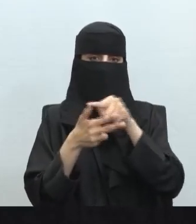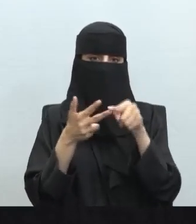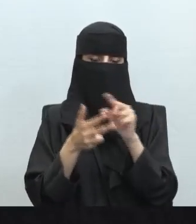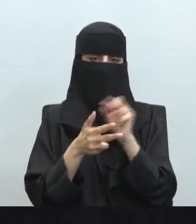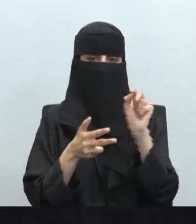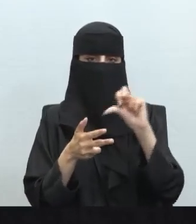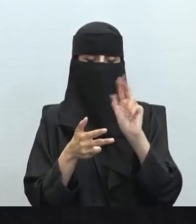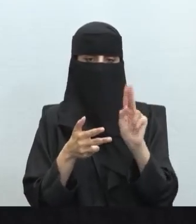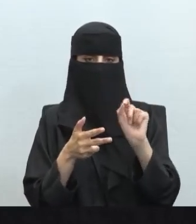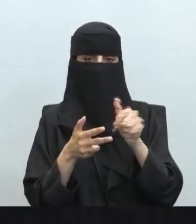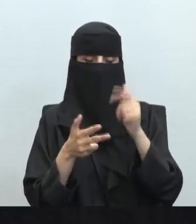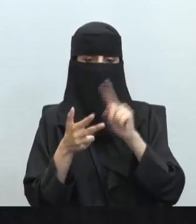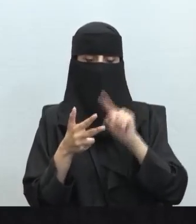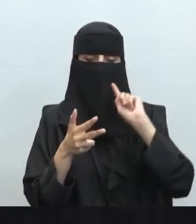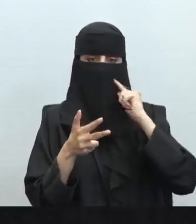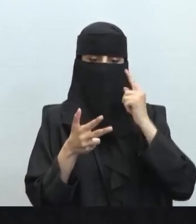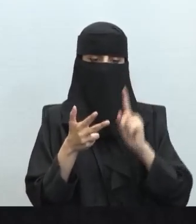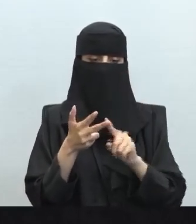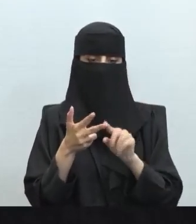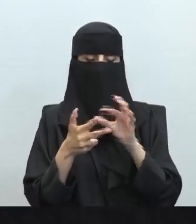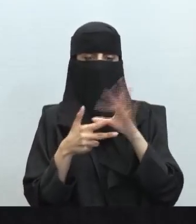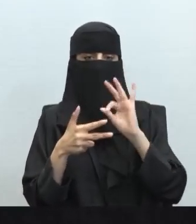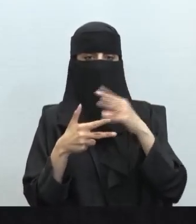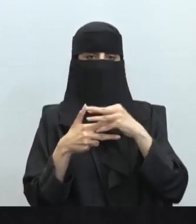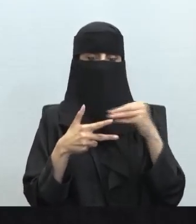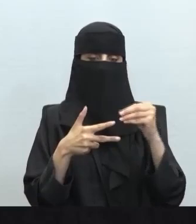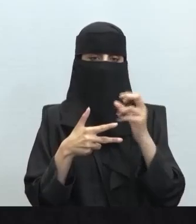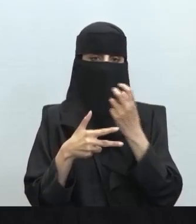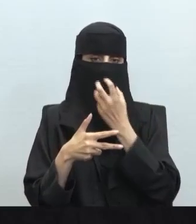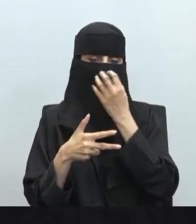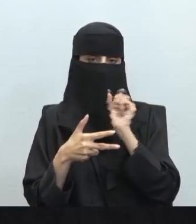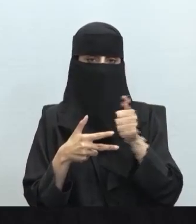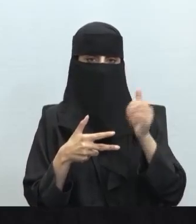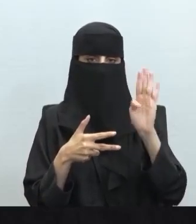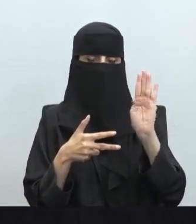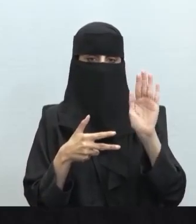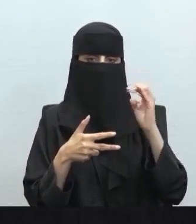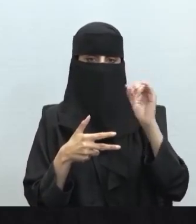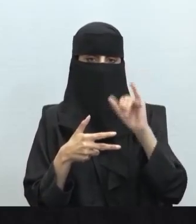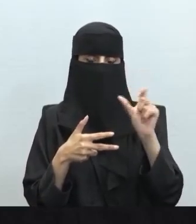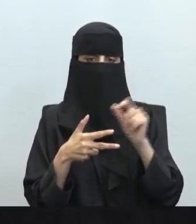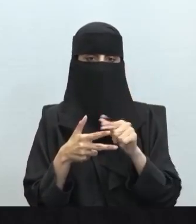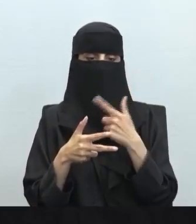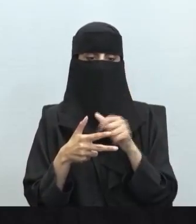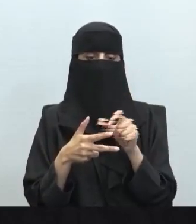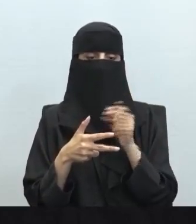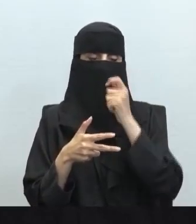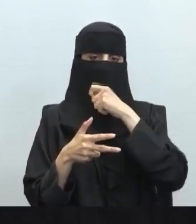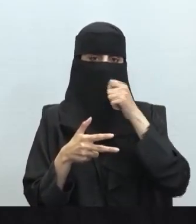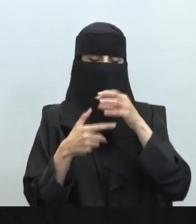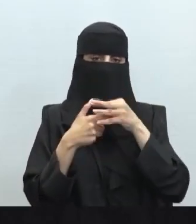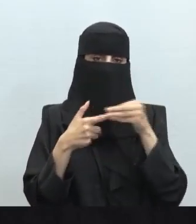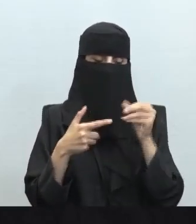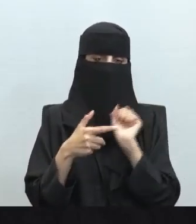الرايبوز الموجود في الدي في الدي ان اي كان منقوص الاكسجين كان مؤكسد الاكسجين لذلك نسميه ديوكسي نيوكل اسد منقوص